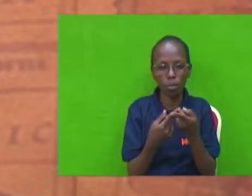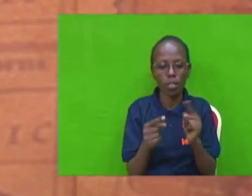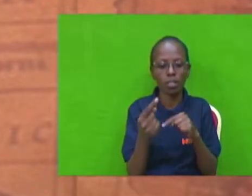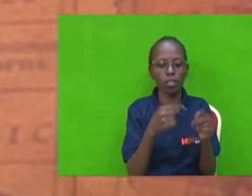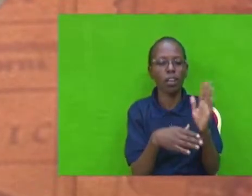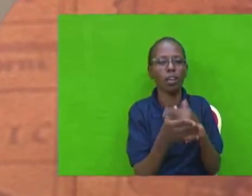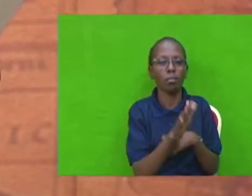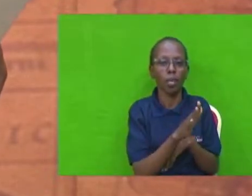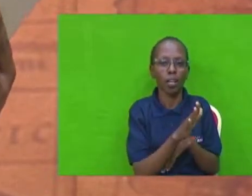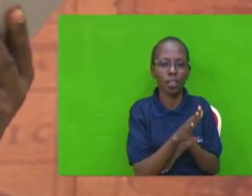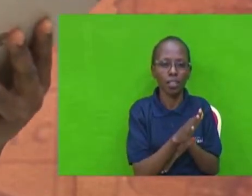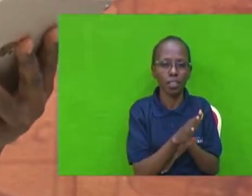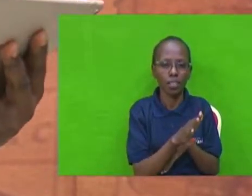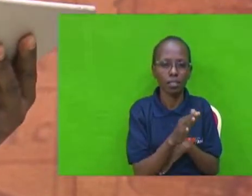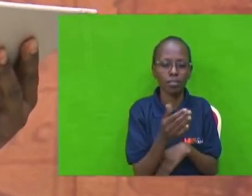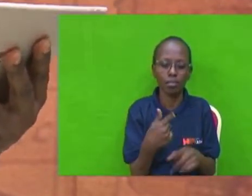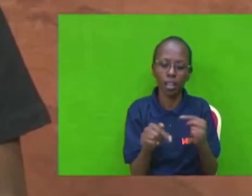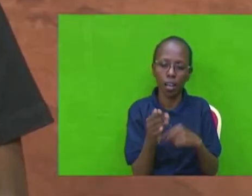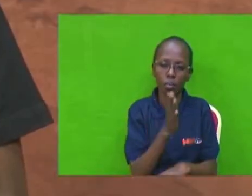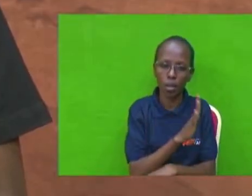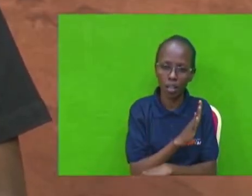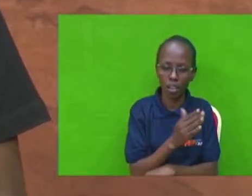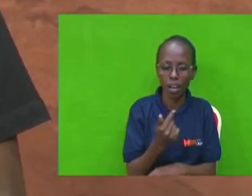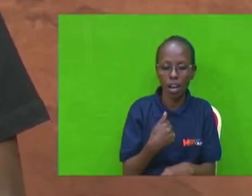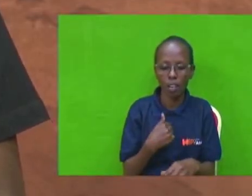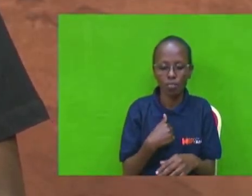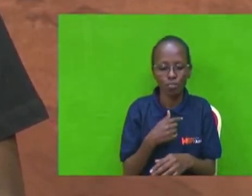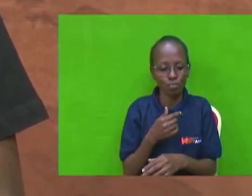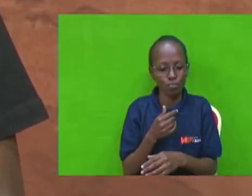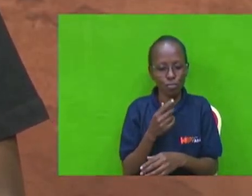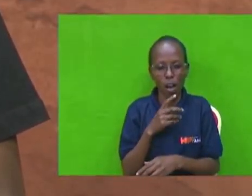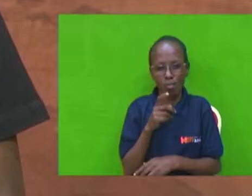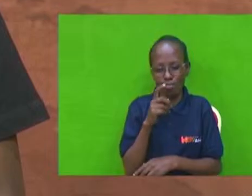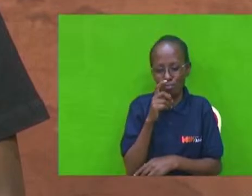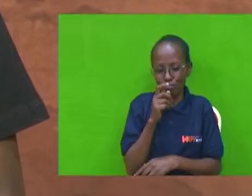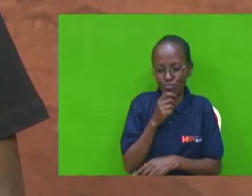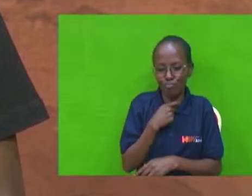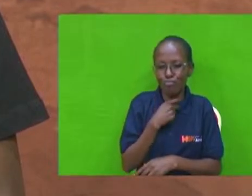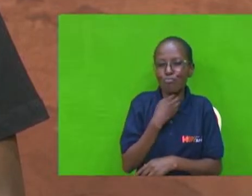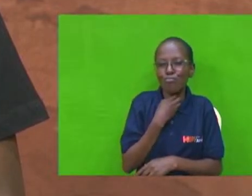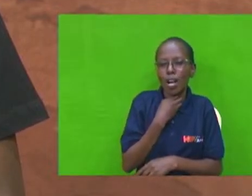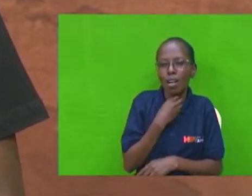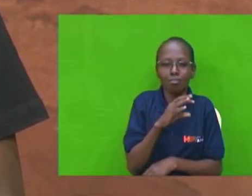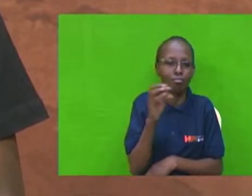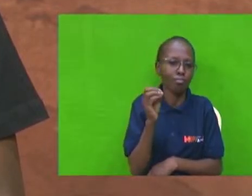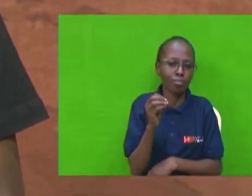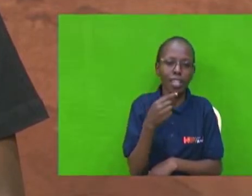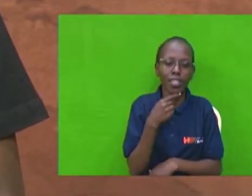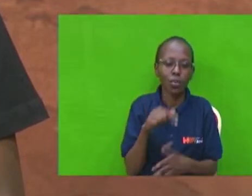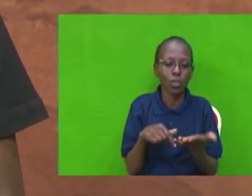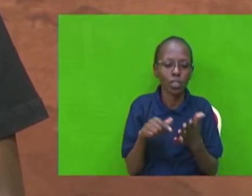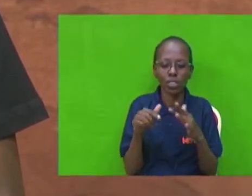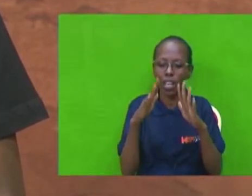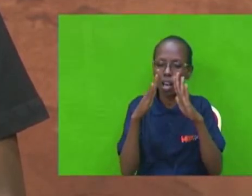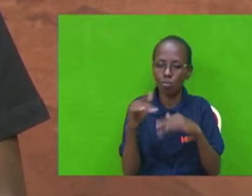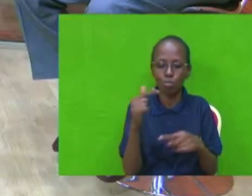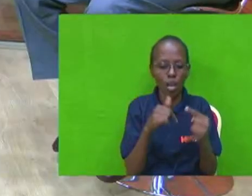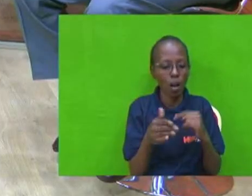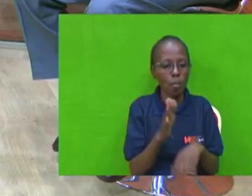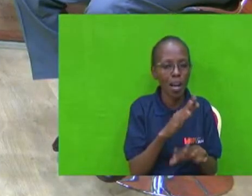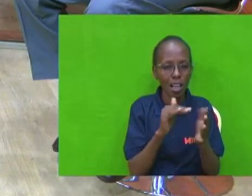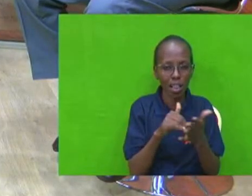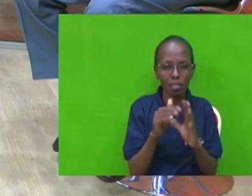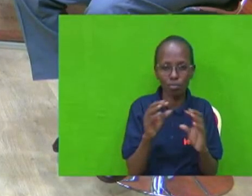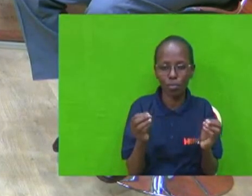tu. Hawana hawaweki kisasi wala kushika kijicho, hawasemi kwamba sasa hii nyumba siji tena.